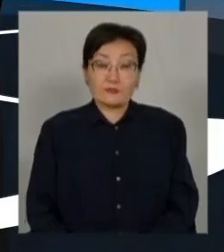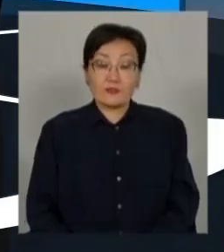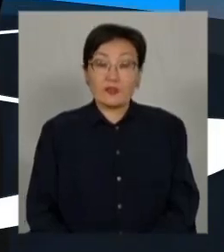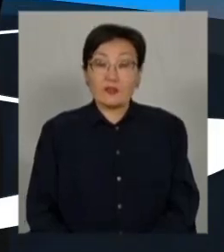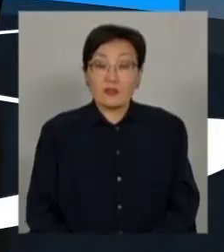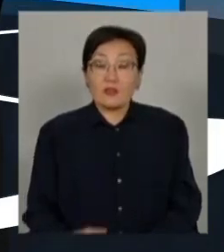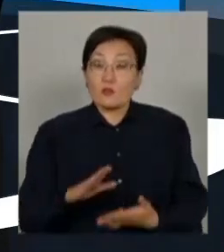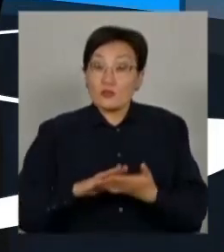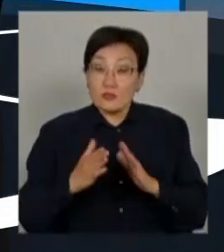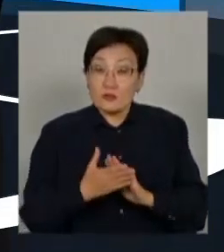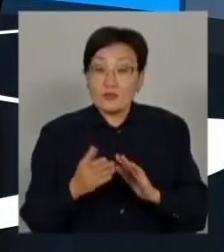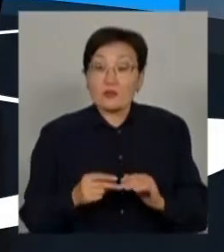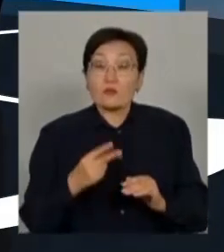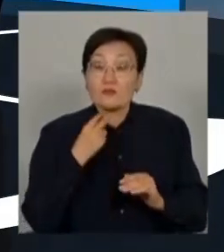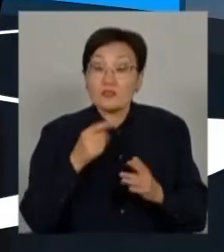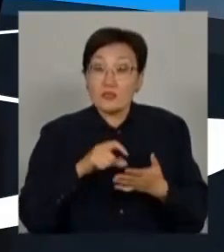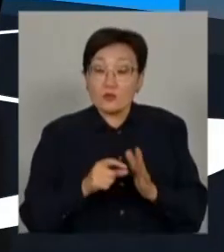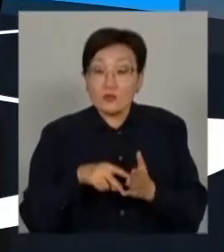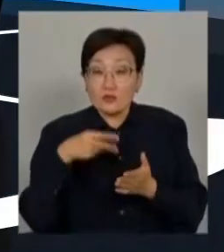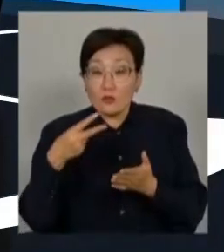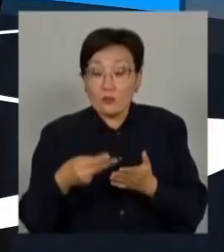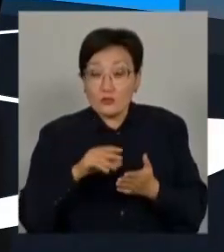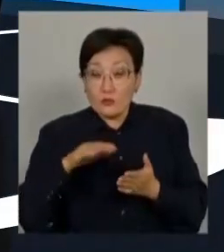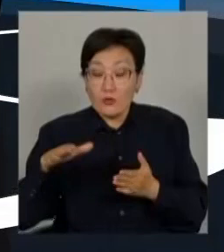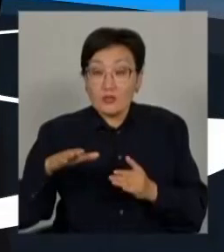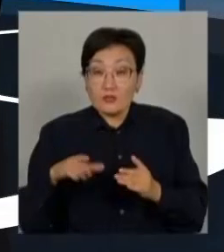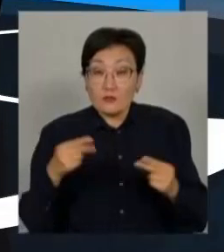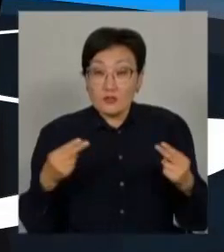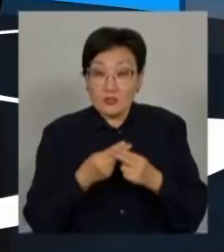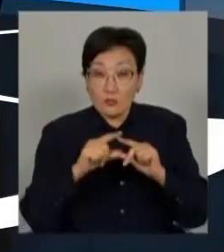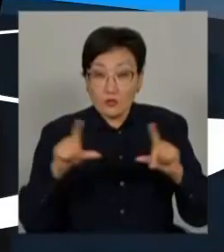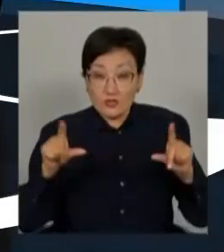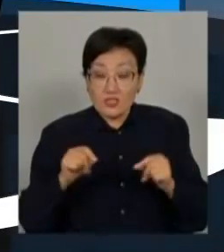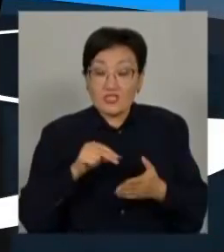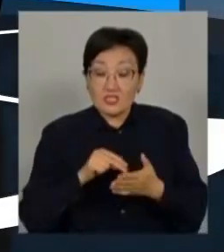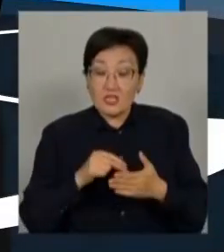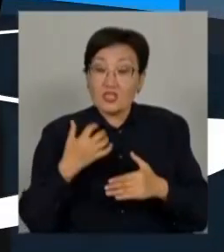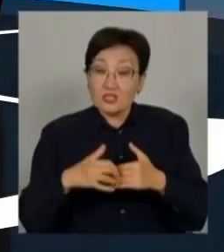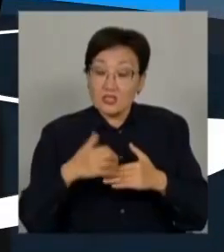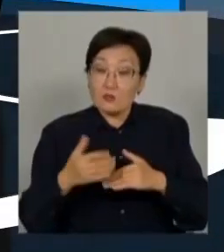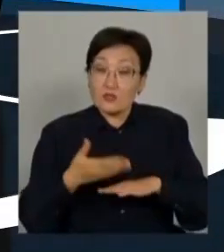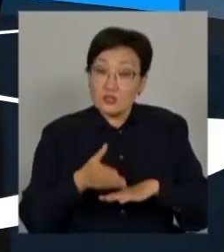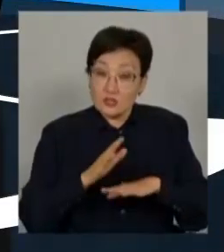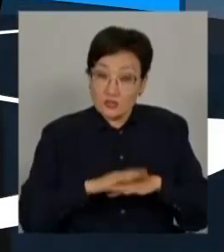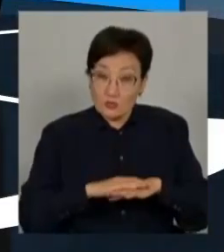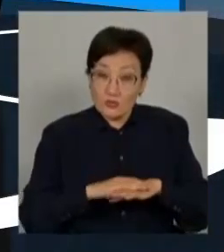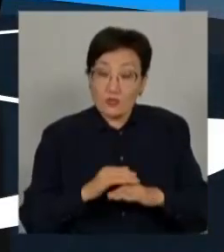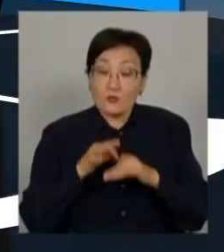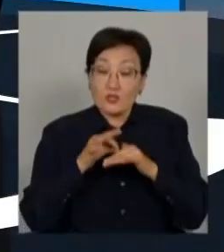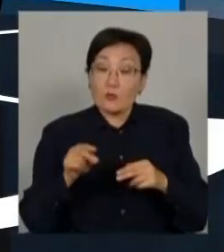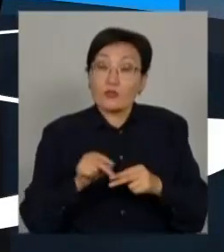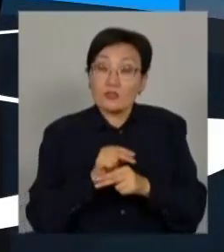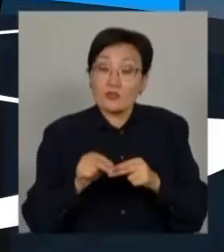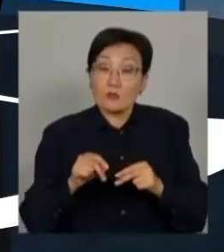между тем состояние второклассника упавшего с лестницы в Столичной школе оценивает как средней степени тяжести сейчас он проходит